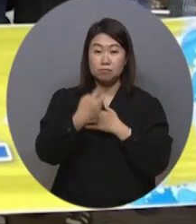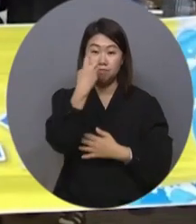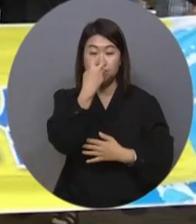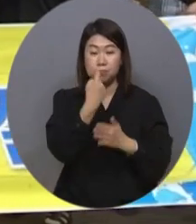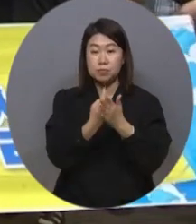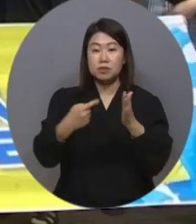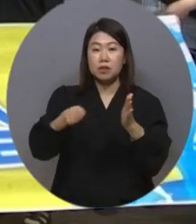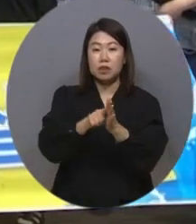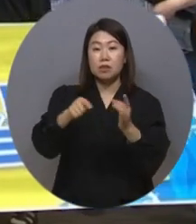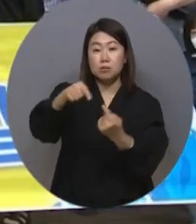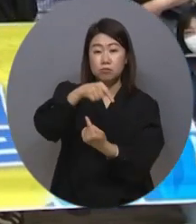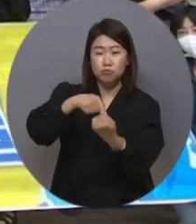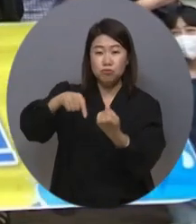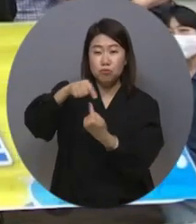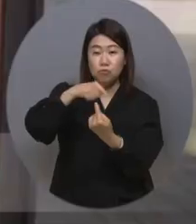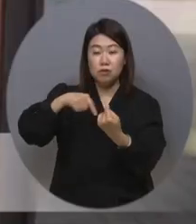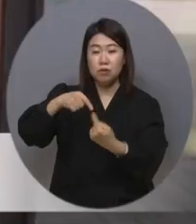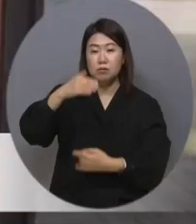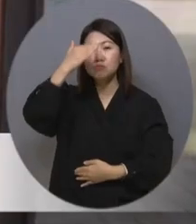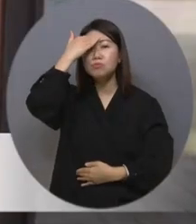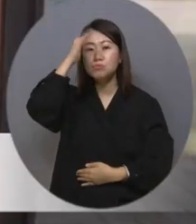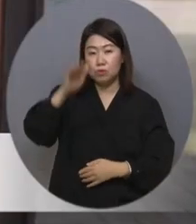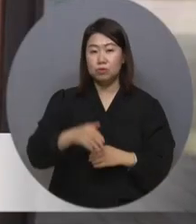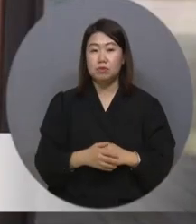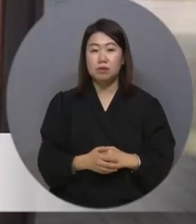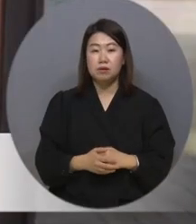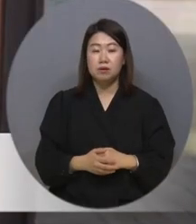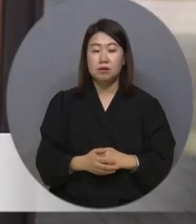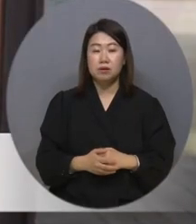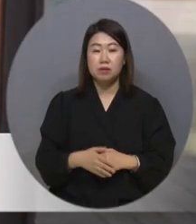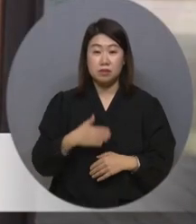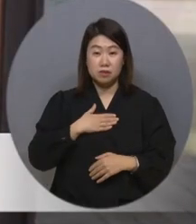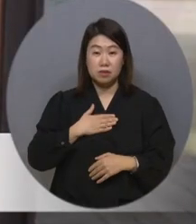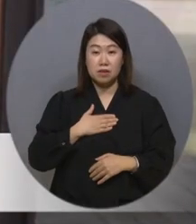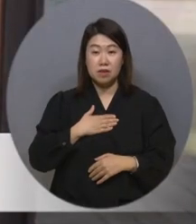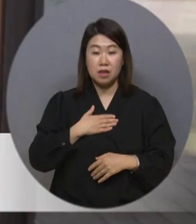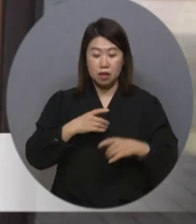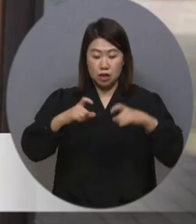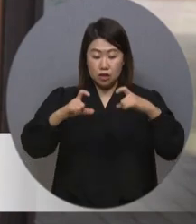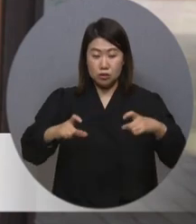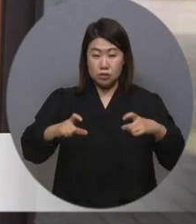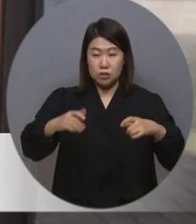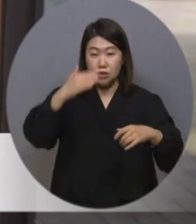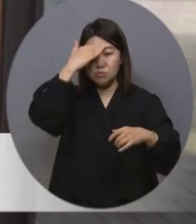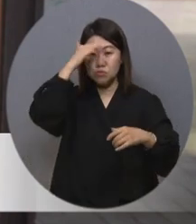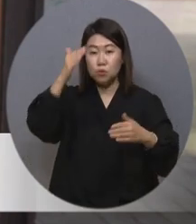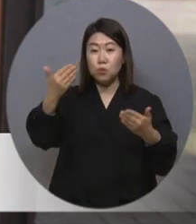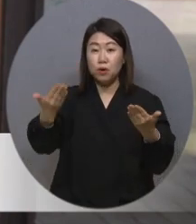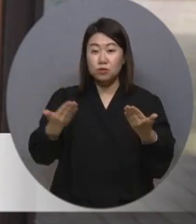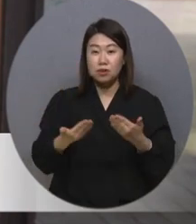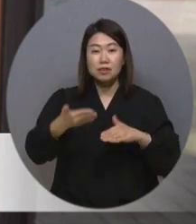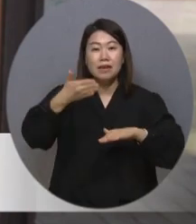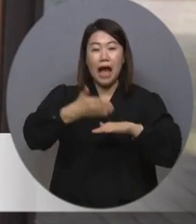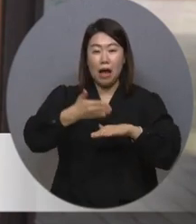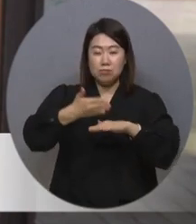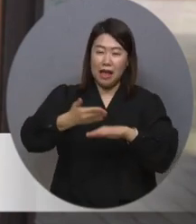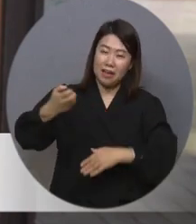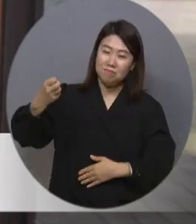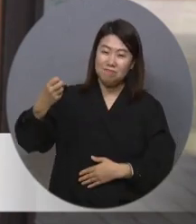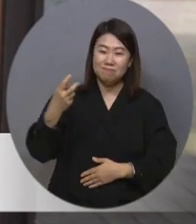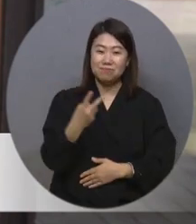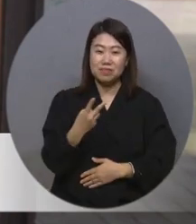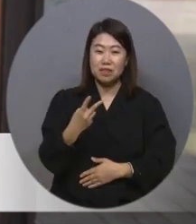위한 프로그램을 무료로 운영합니다 보험군에서 무료로 이용하게 해주셔서 감사하고